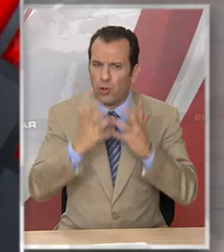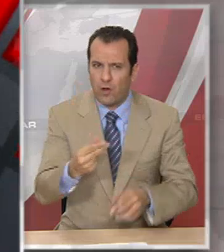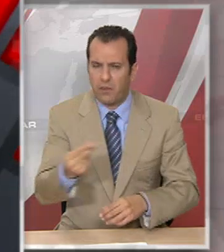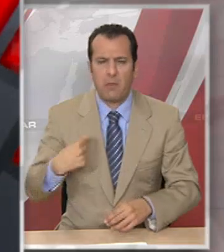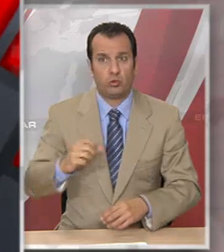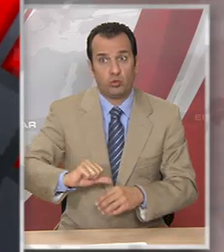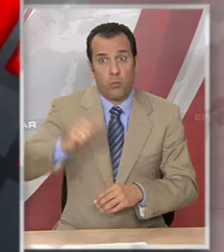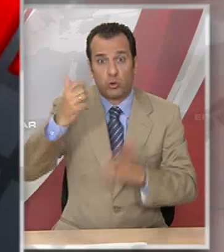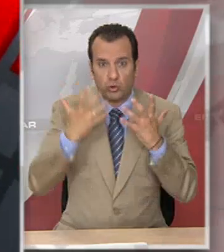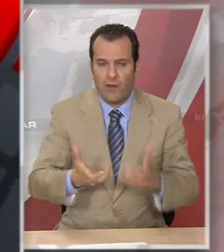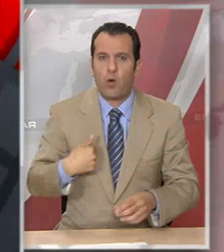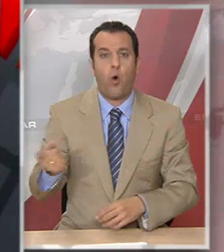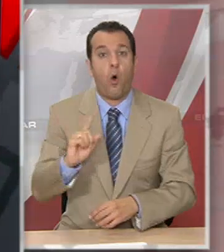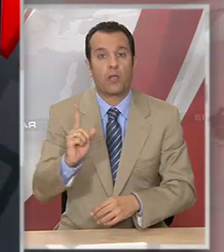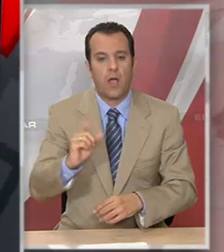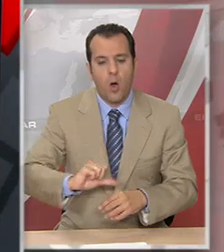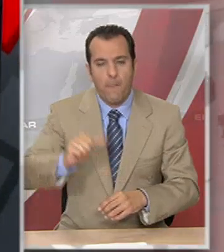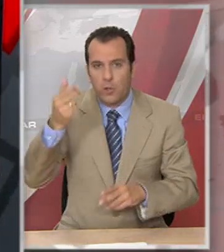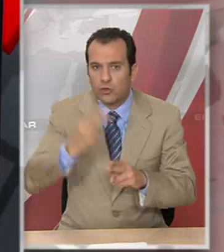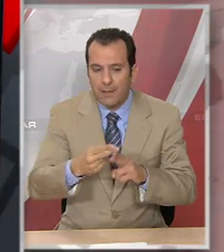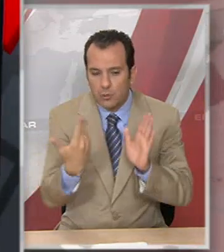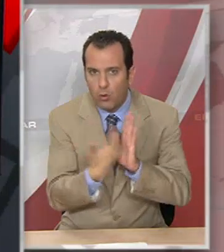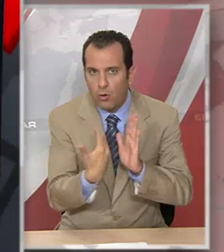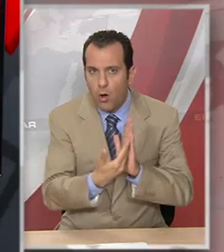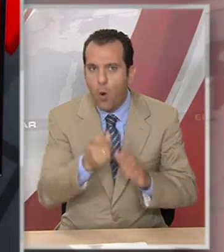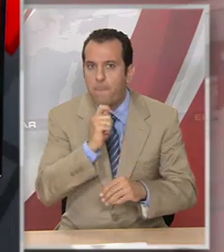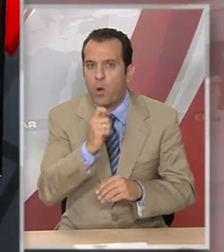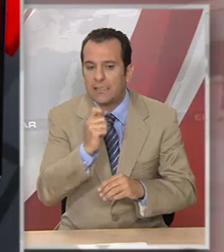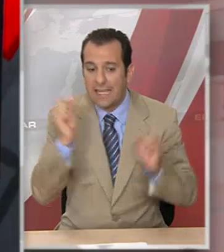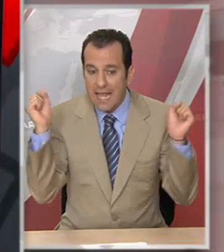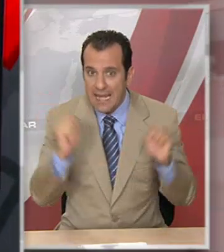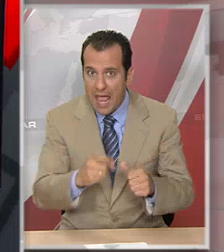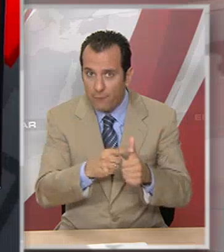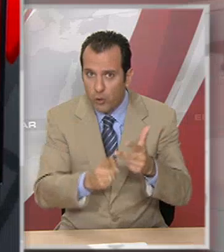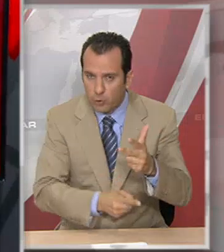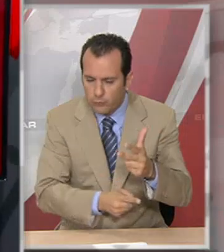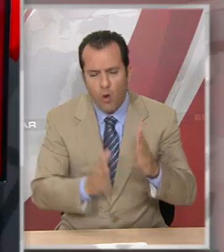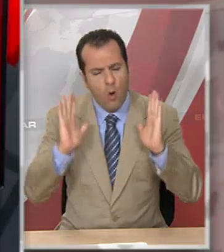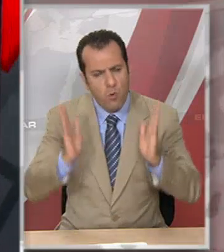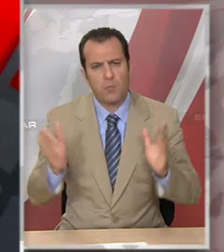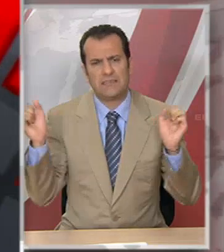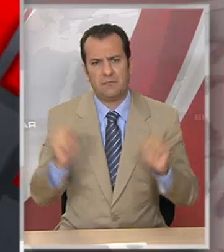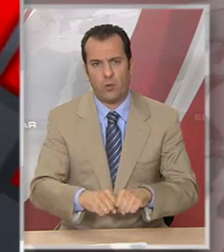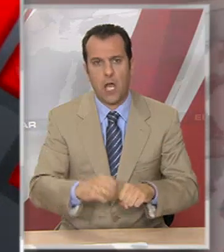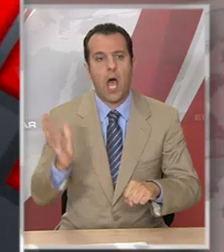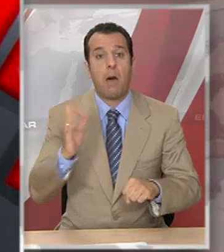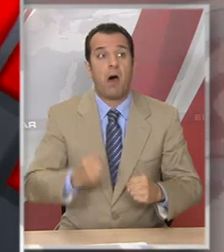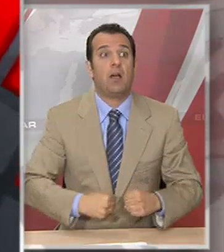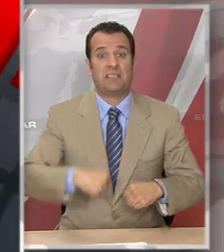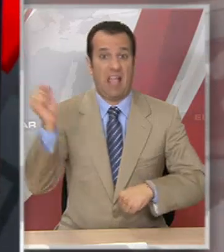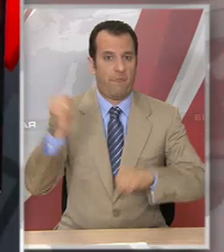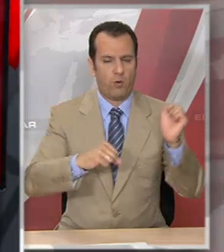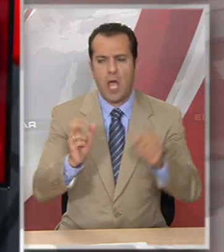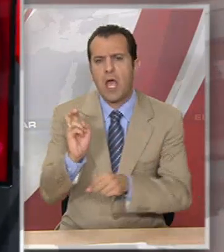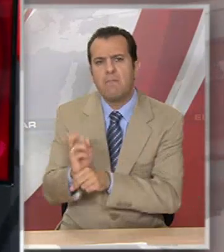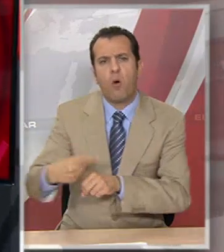εφόσον συμφωνήσουμε στην πολιτική, μπορώ να το συζητήσω. Εφόσον δεν συμφωνήσουμε, θα είμαι πρωθυπουργός με τα κόμματα